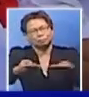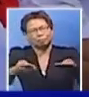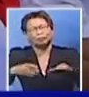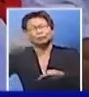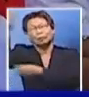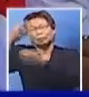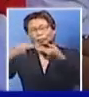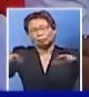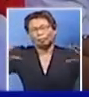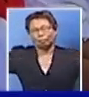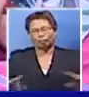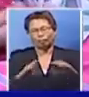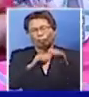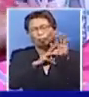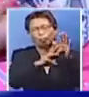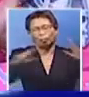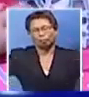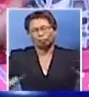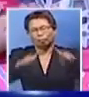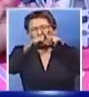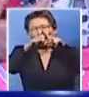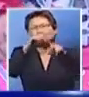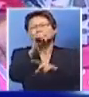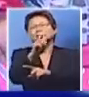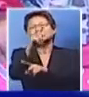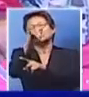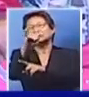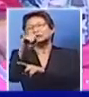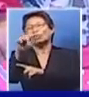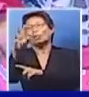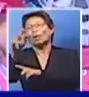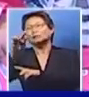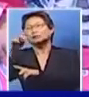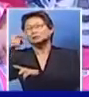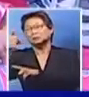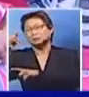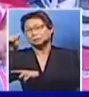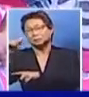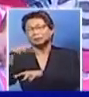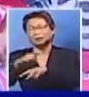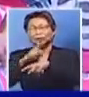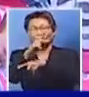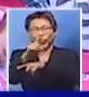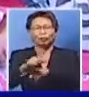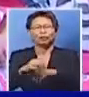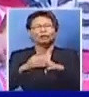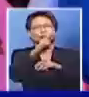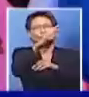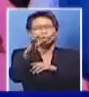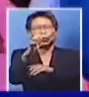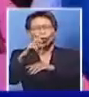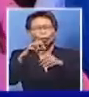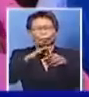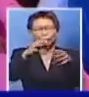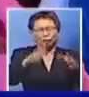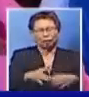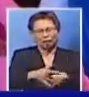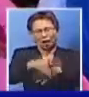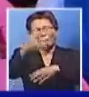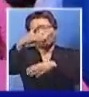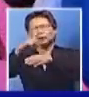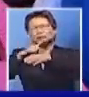Beliau berucap merasmikan mesyuarat perwakilan UMNO bahagian Setiawangsa di ibu negara. Terdapat lebih 200,000 pengundi awal di seluruh